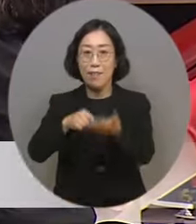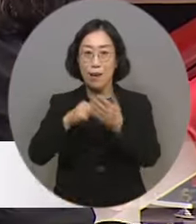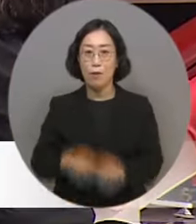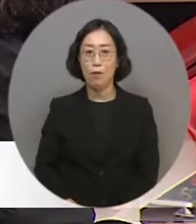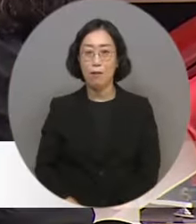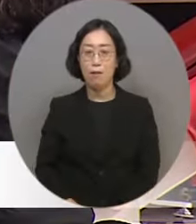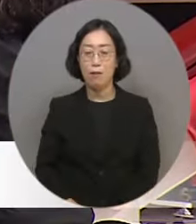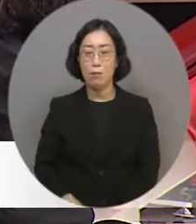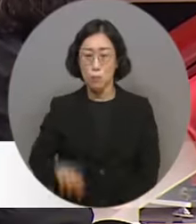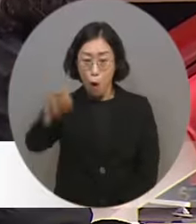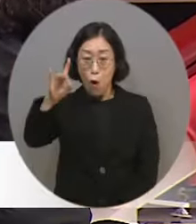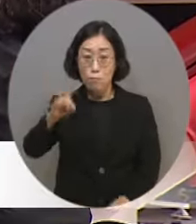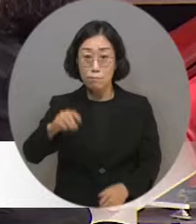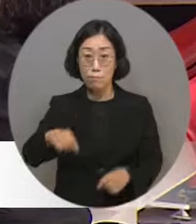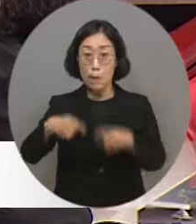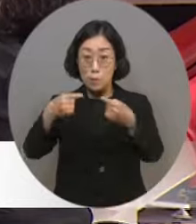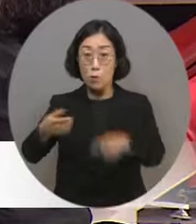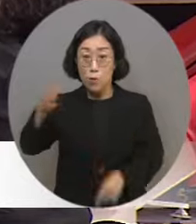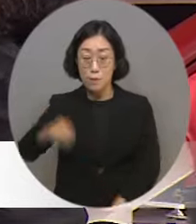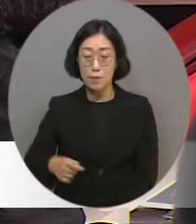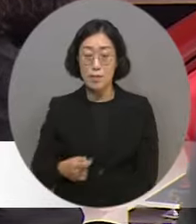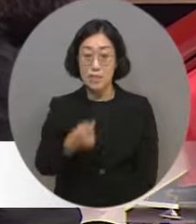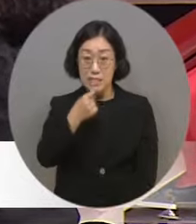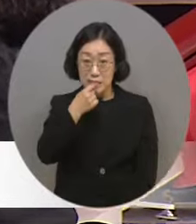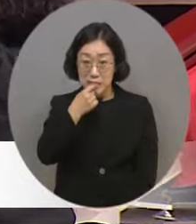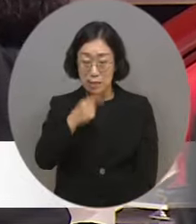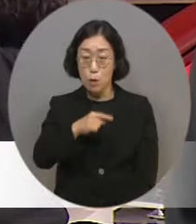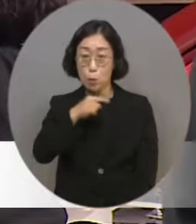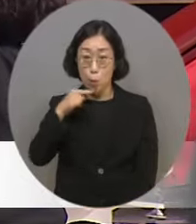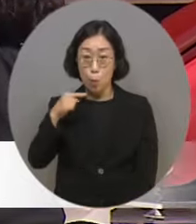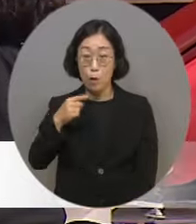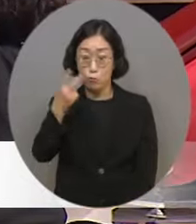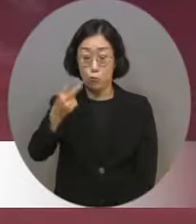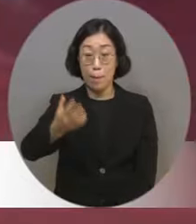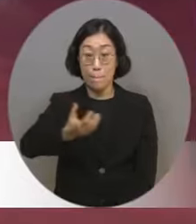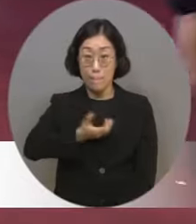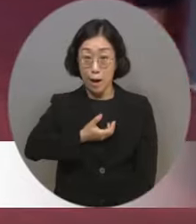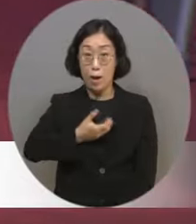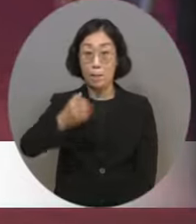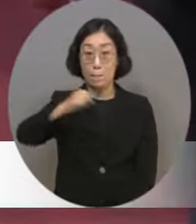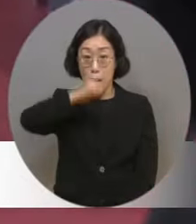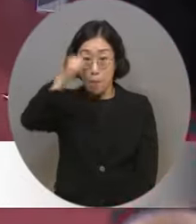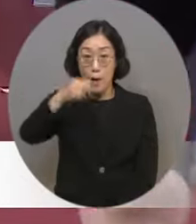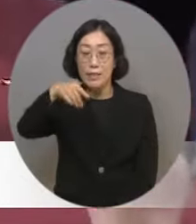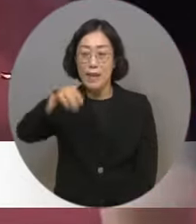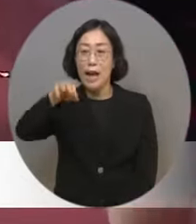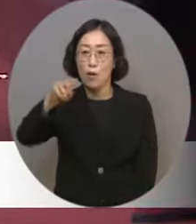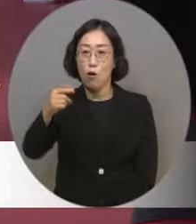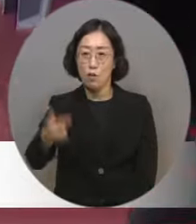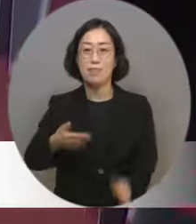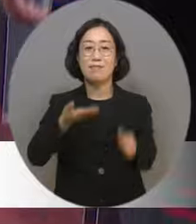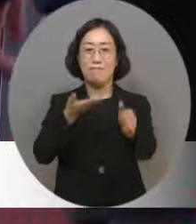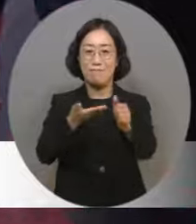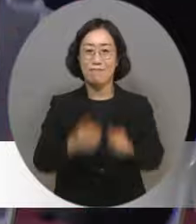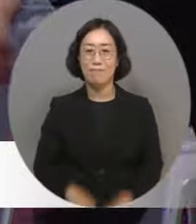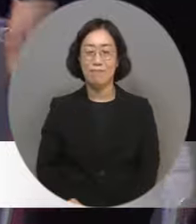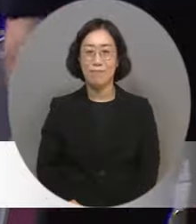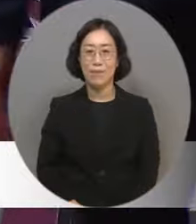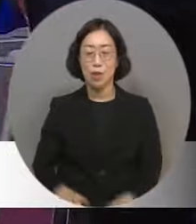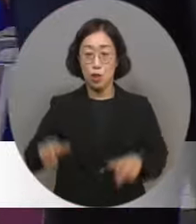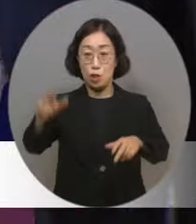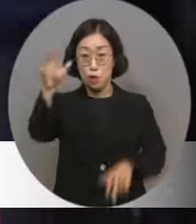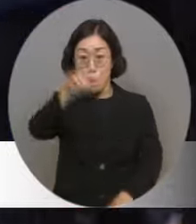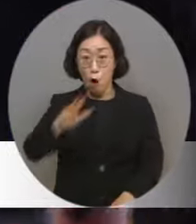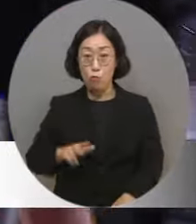첫 패럴림픽 무대에서 은메달과 동메달을 획득한 장영진 선수가 그 주인공입니다. 전국